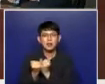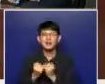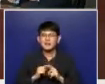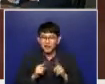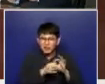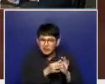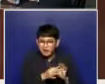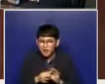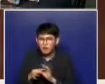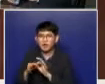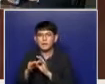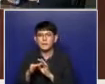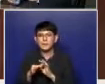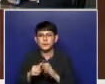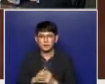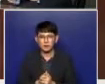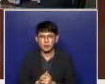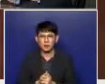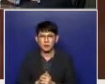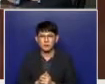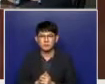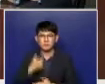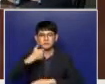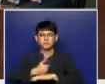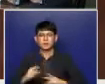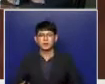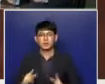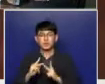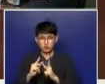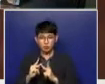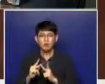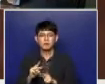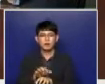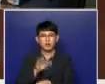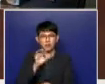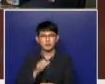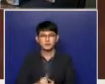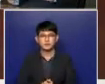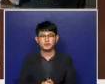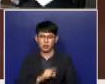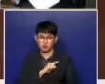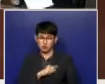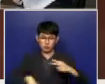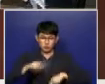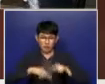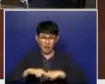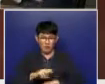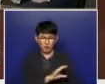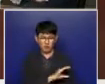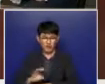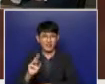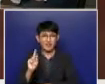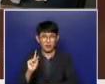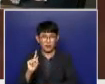เพิ่มเติมให้คุณผู้ชมจับต้นชนปลายให้เห็นว่าปัญหาช่วงรอยต่อแต่ละช่วงแต่ละห้วงมันอยู่ตรงไหนพอมันมี